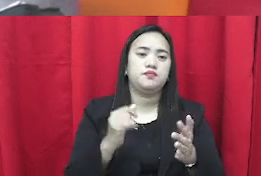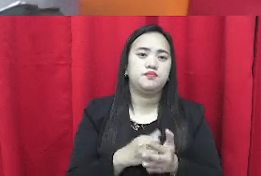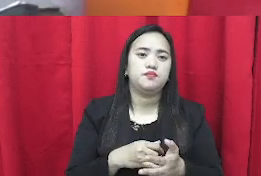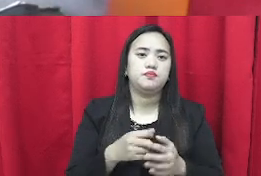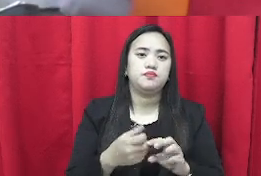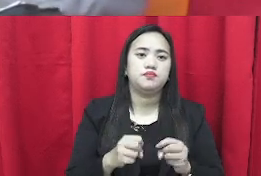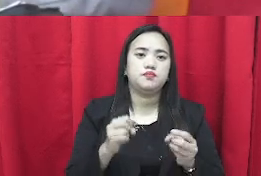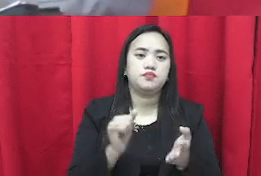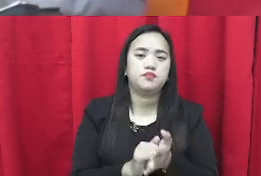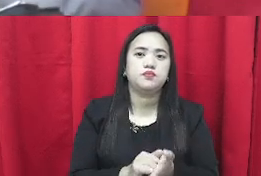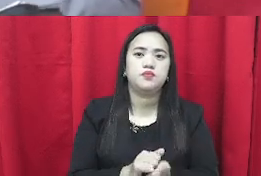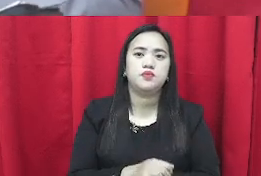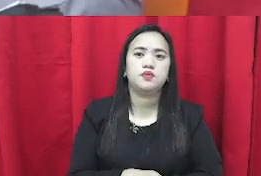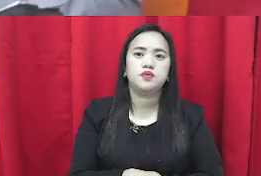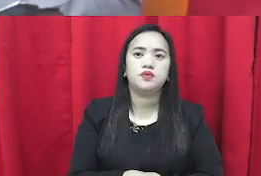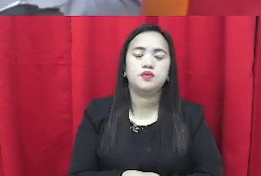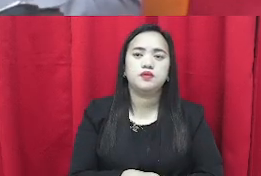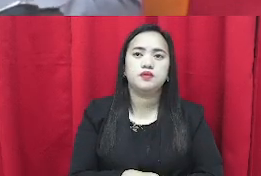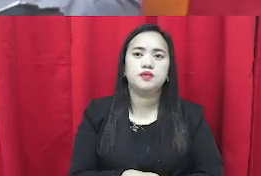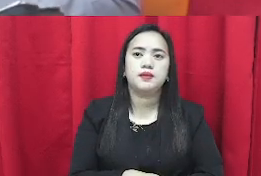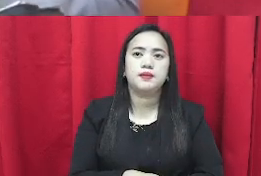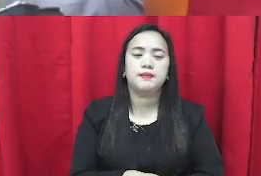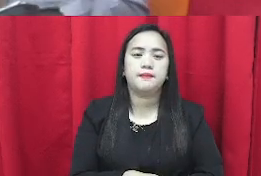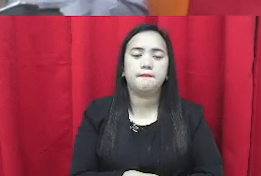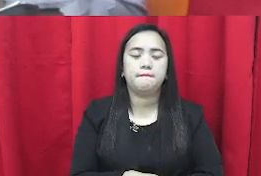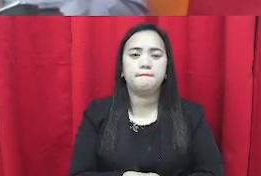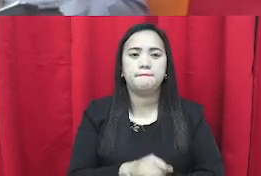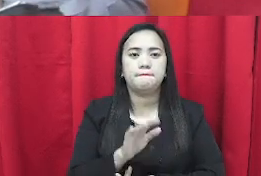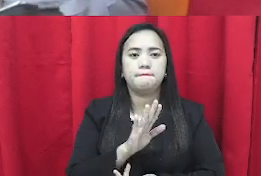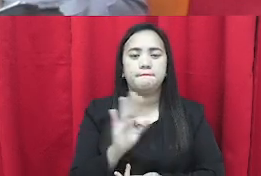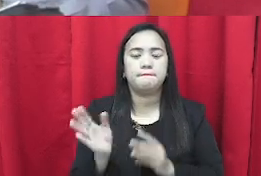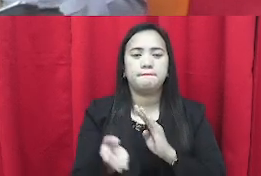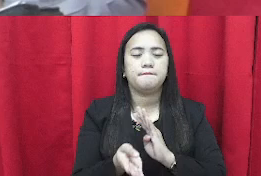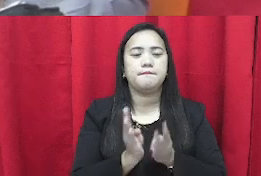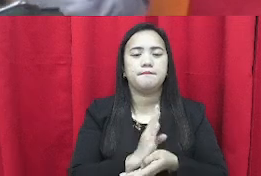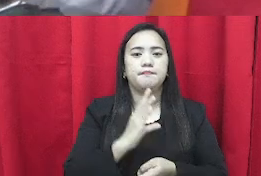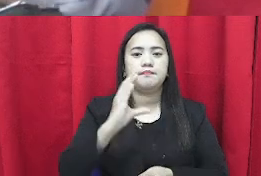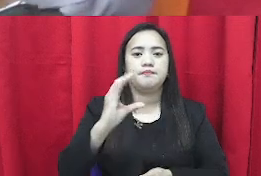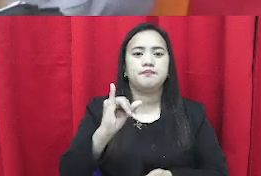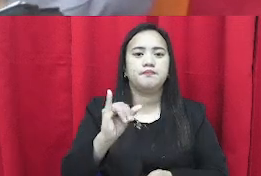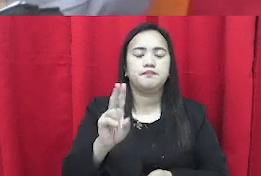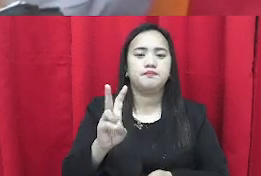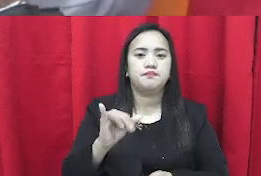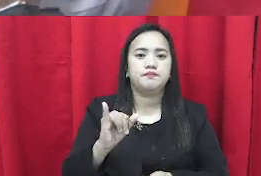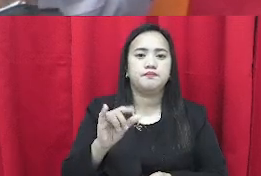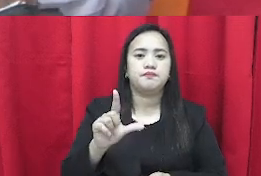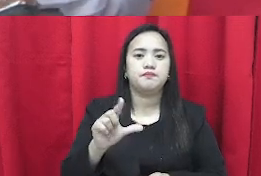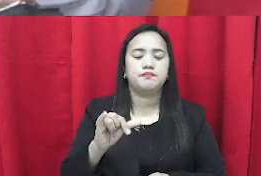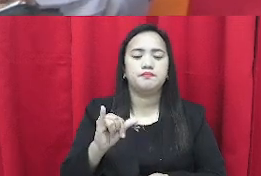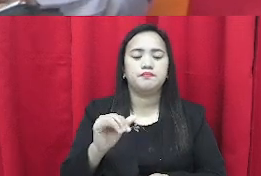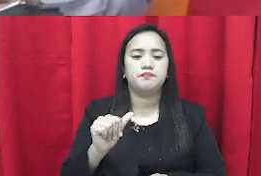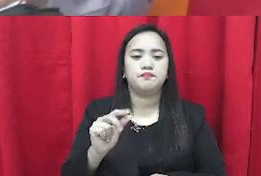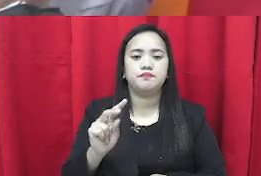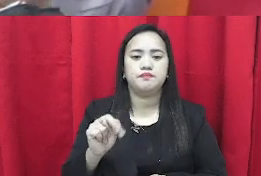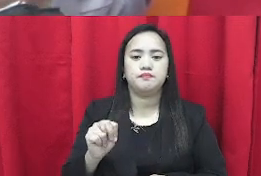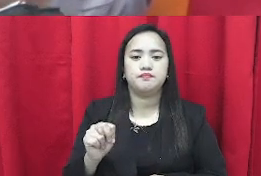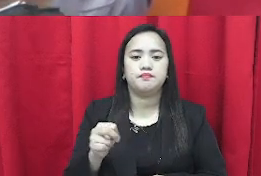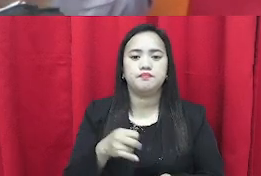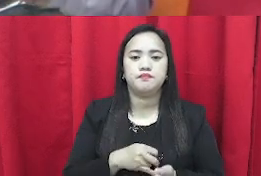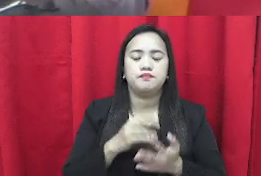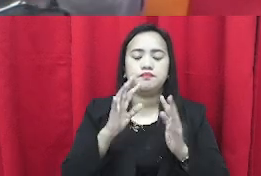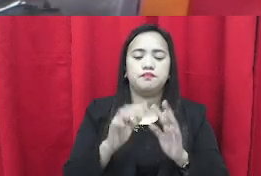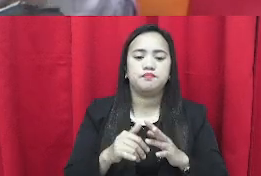ah civilian mo ay mapalitan marami Anong mga bagay-bagay nito sa